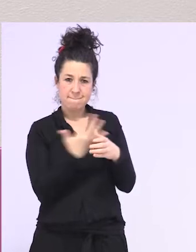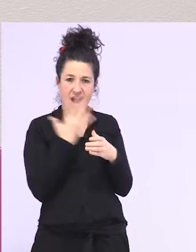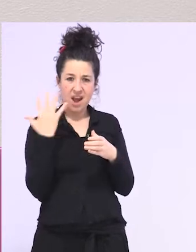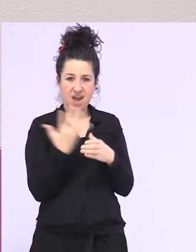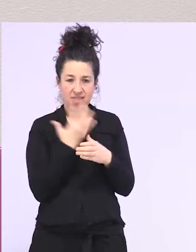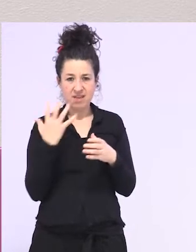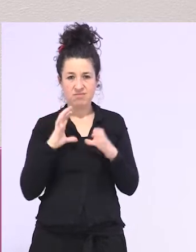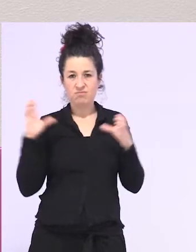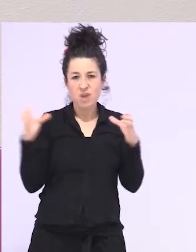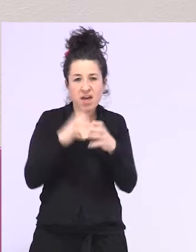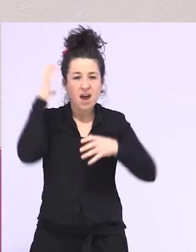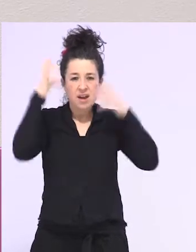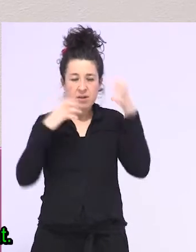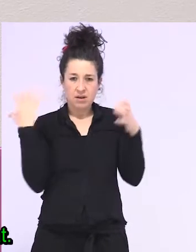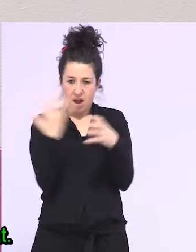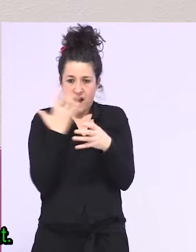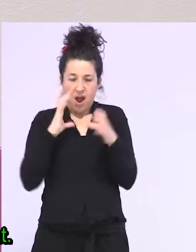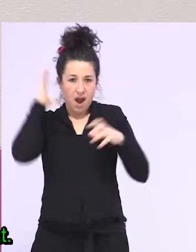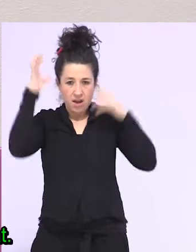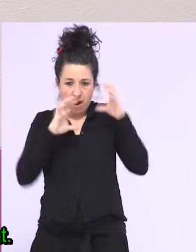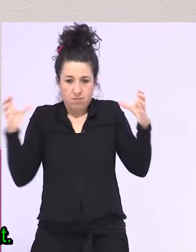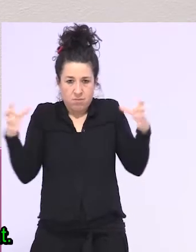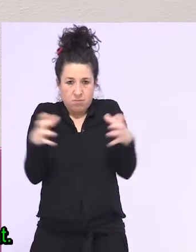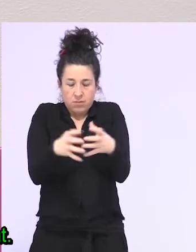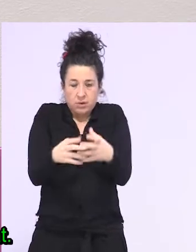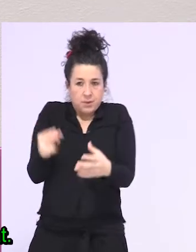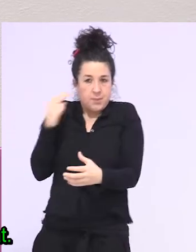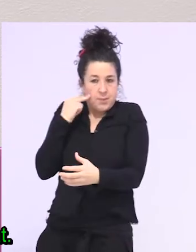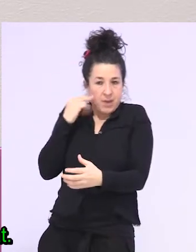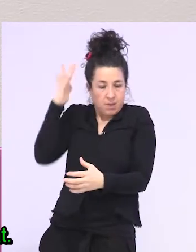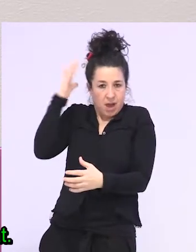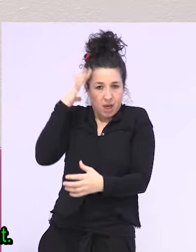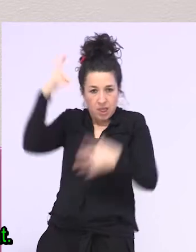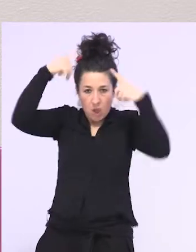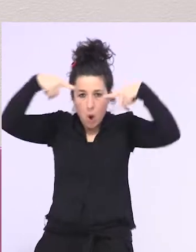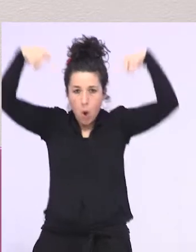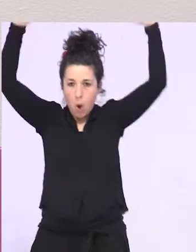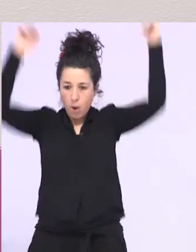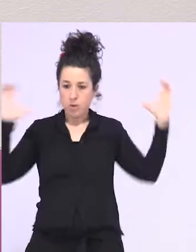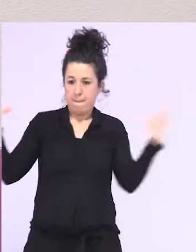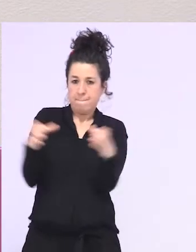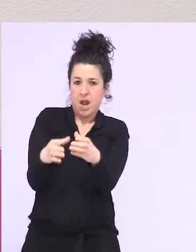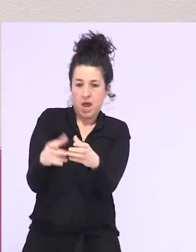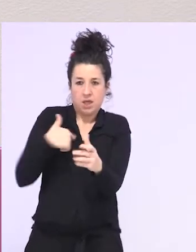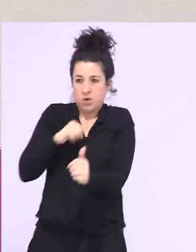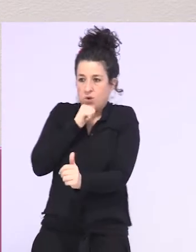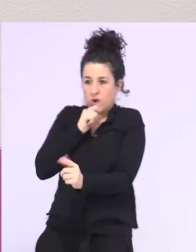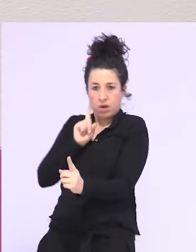saldoak, beldurra handia ematen dute, ez dakite, nik ez nuke nahi 8 saldo baten aurrean egon mintzat.